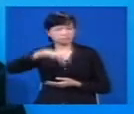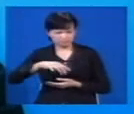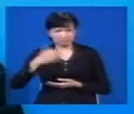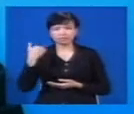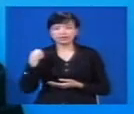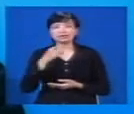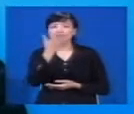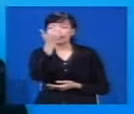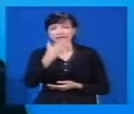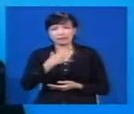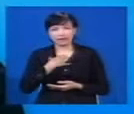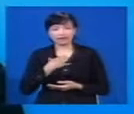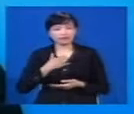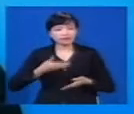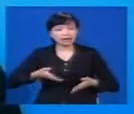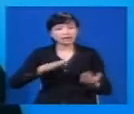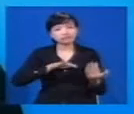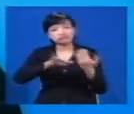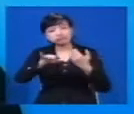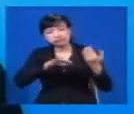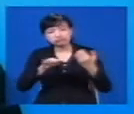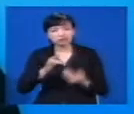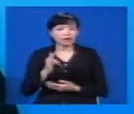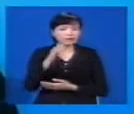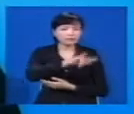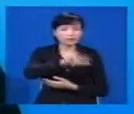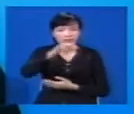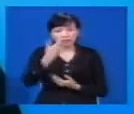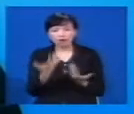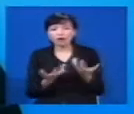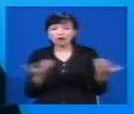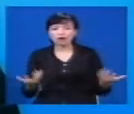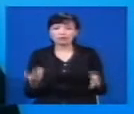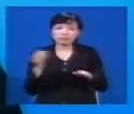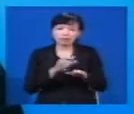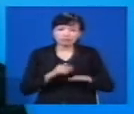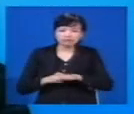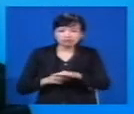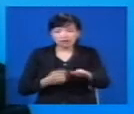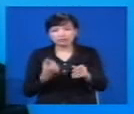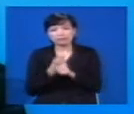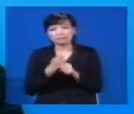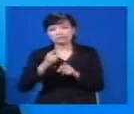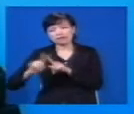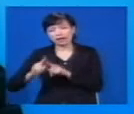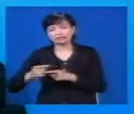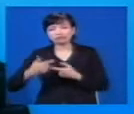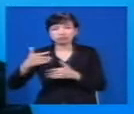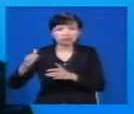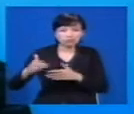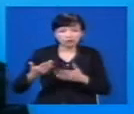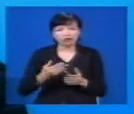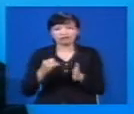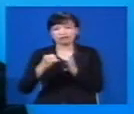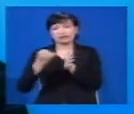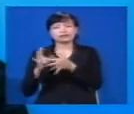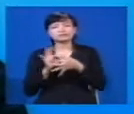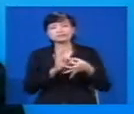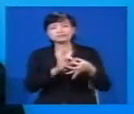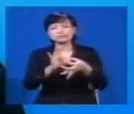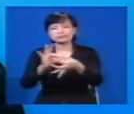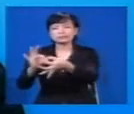างคมนาคมนั้นสามารถที่จะให้มีการขนส่งสินค้าหรือการเคลื่อนของประชากรในแต่ละภูมิภาคนั้นเชื่อมโย